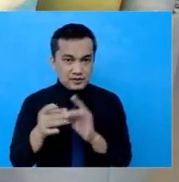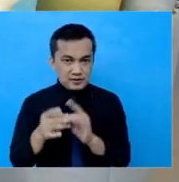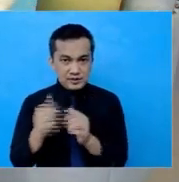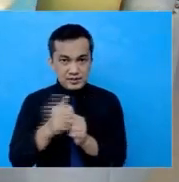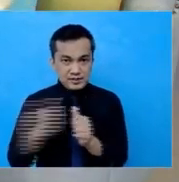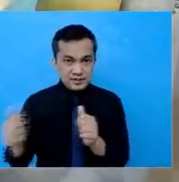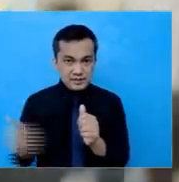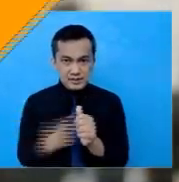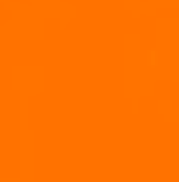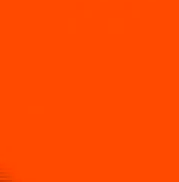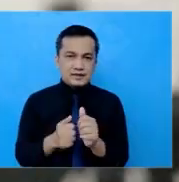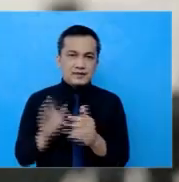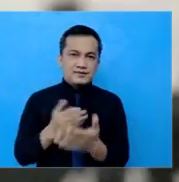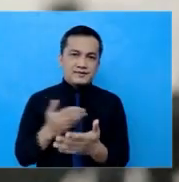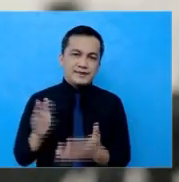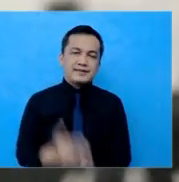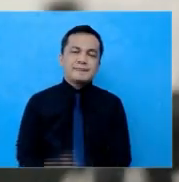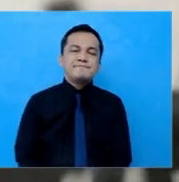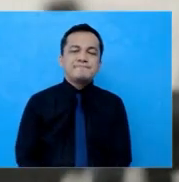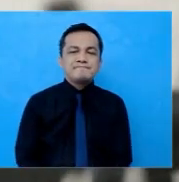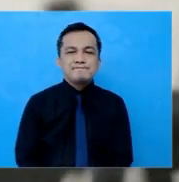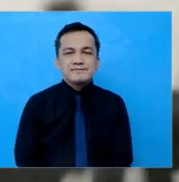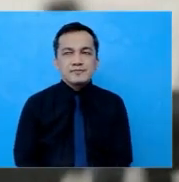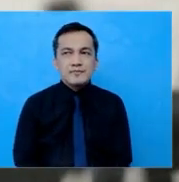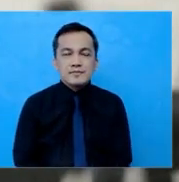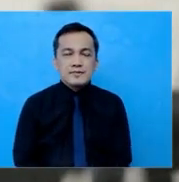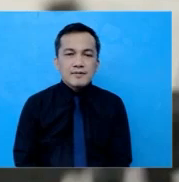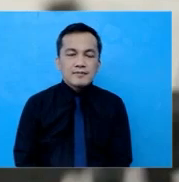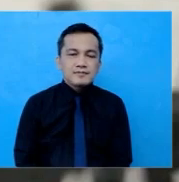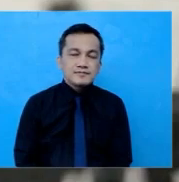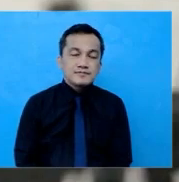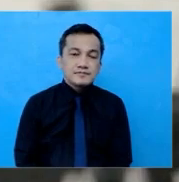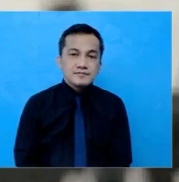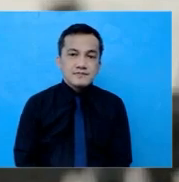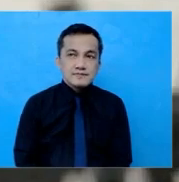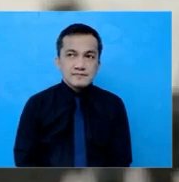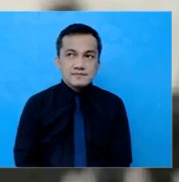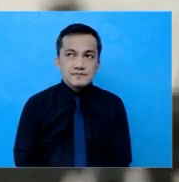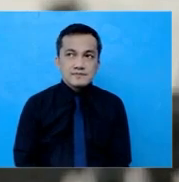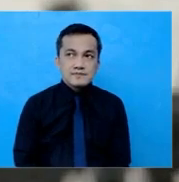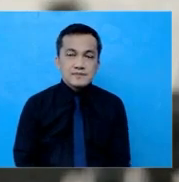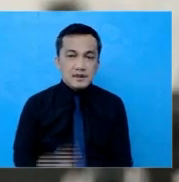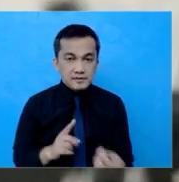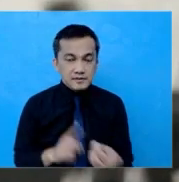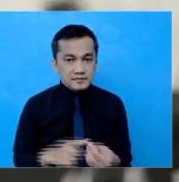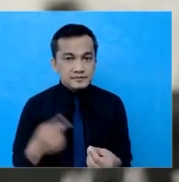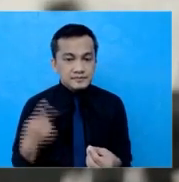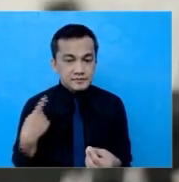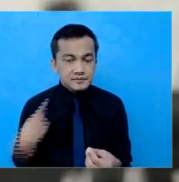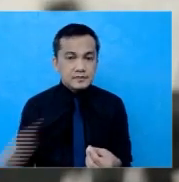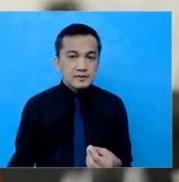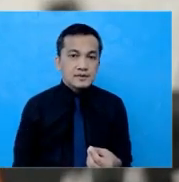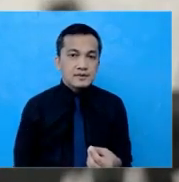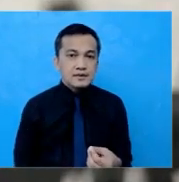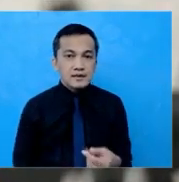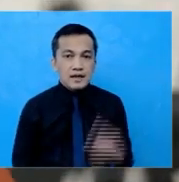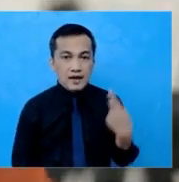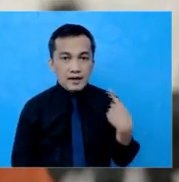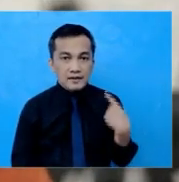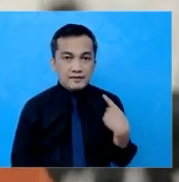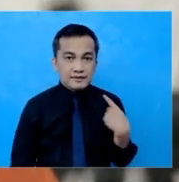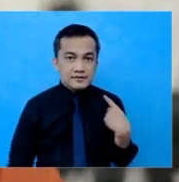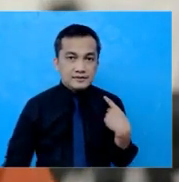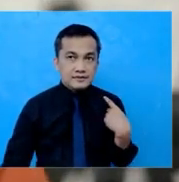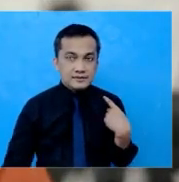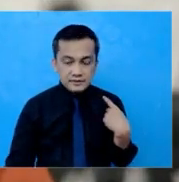hits. At ngayong umaga, makakasama naman natin ang head juke boss ng Singling Celebrity Edition. Walang iba kundi si Mr.